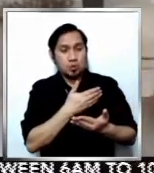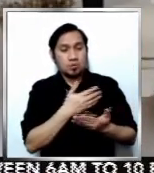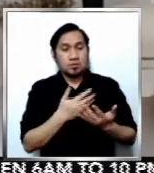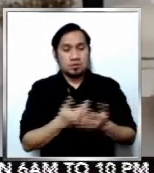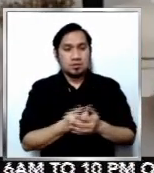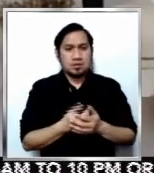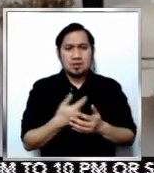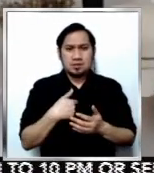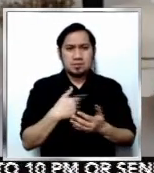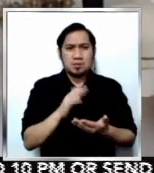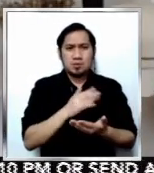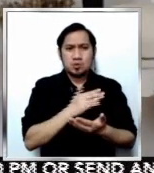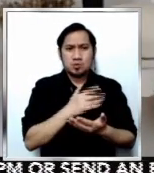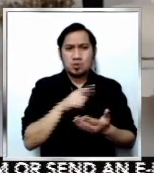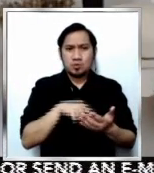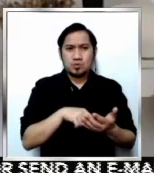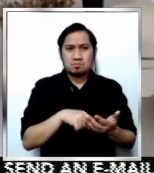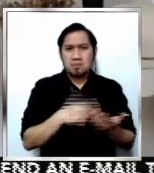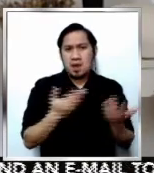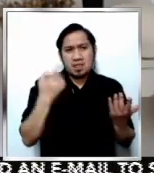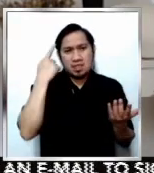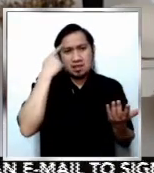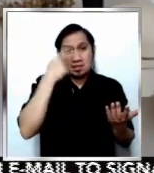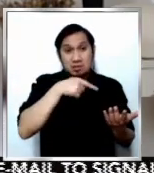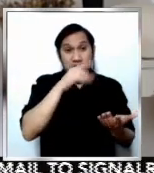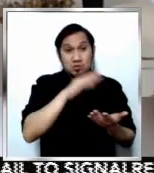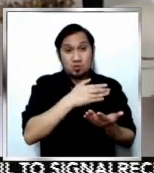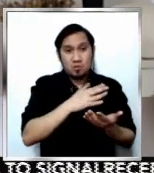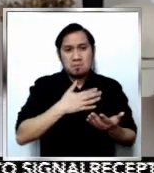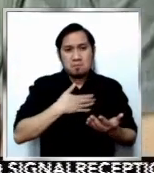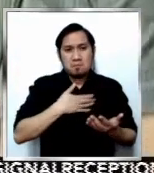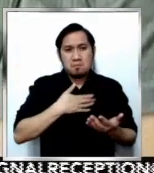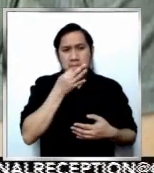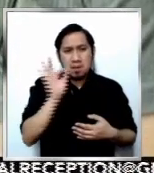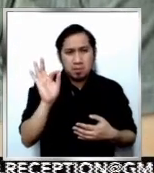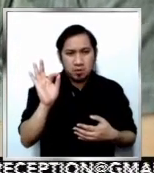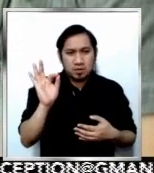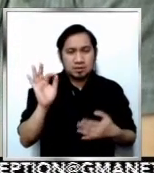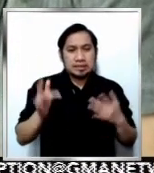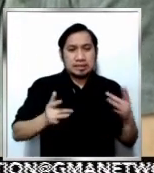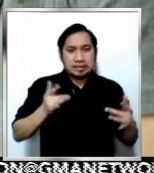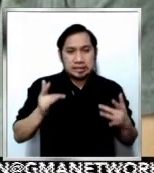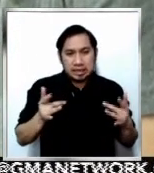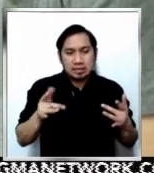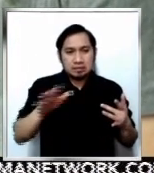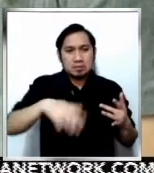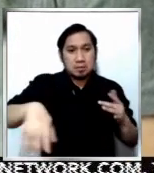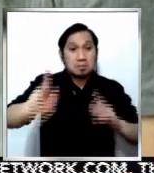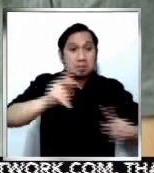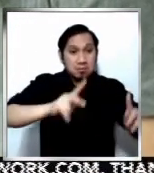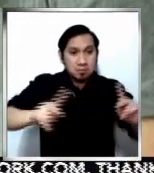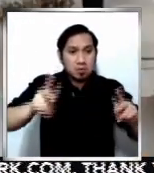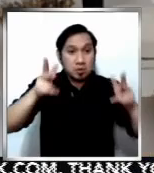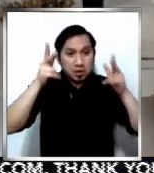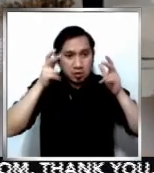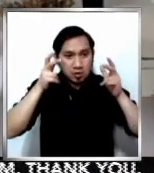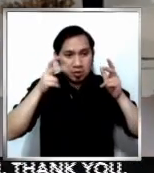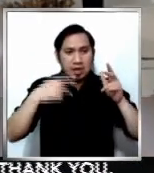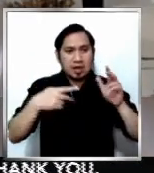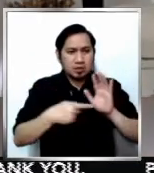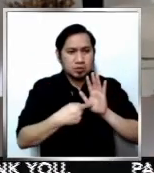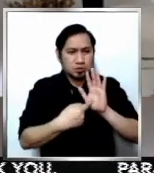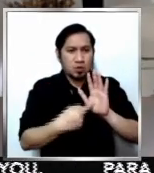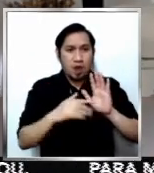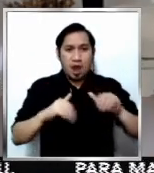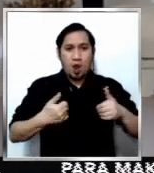be one of my favorites. Sobrang excited akong marinig nila to at makita nila to kung paano ko siya ipe-perform. It's under